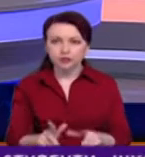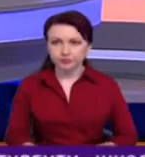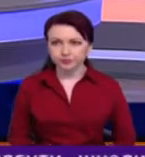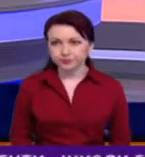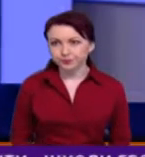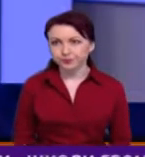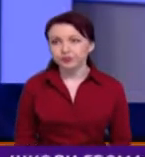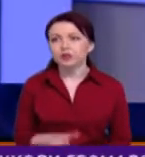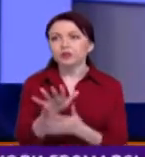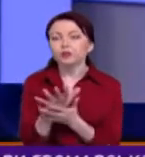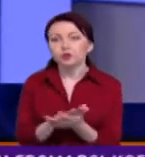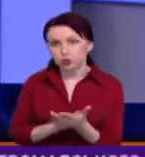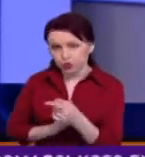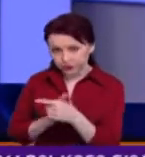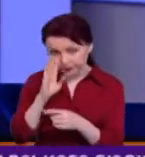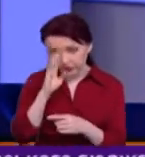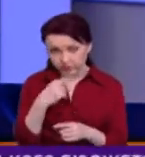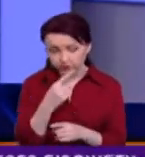Продовження того, що Валерій сказав в контексті